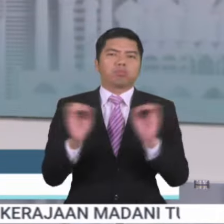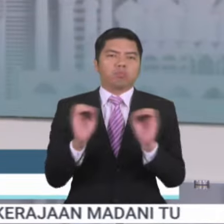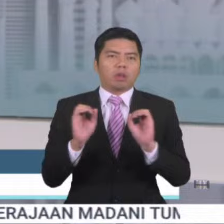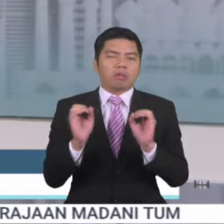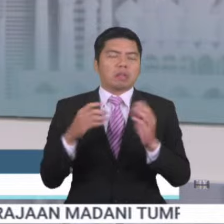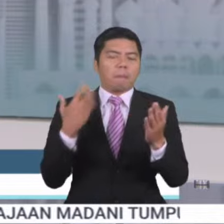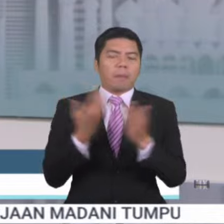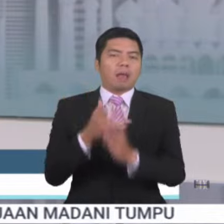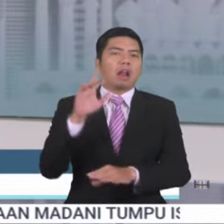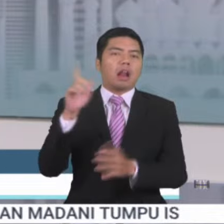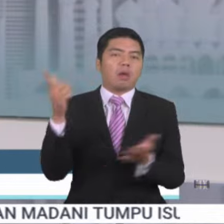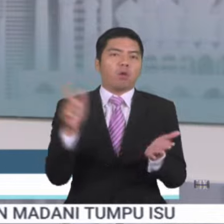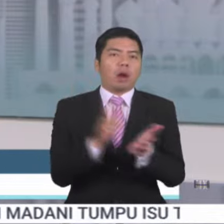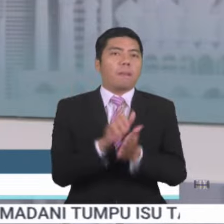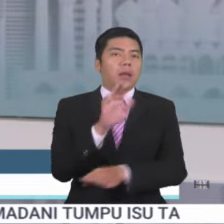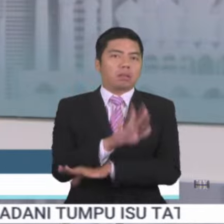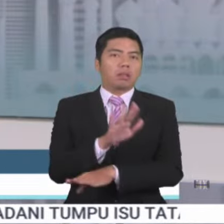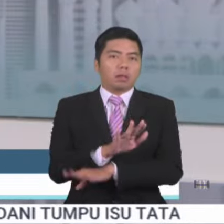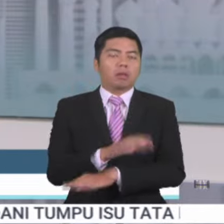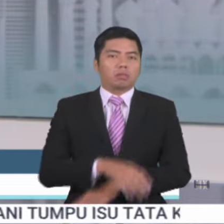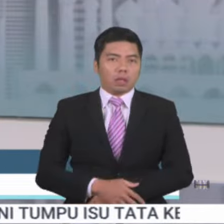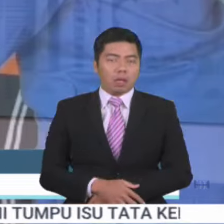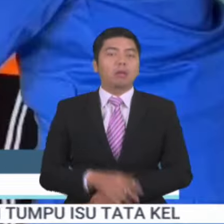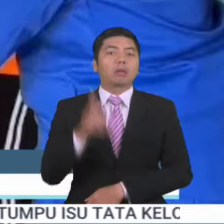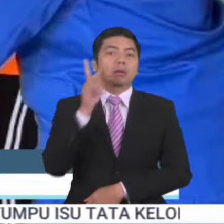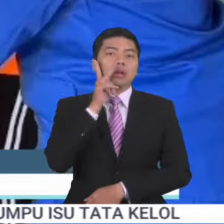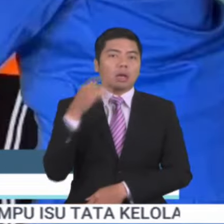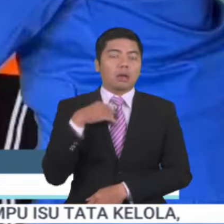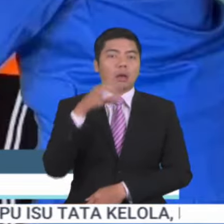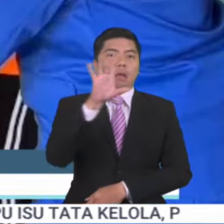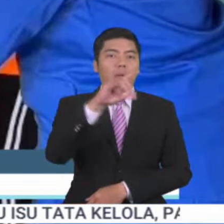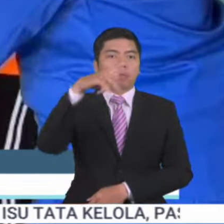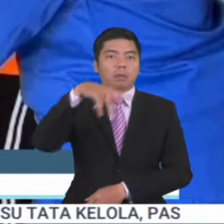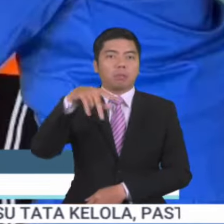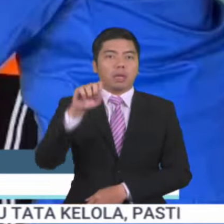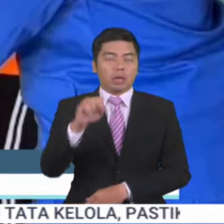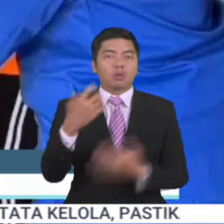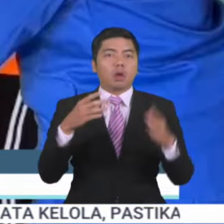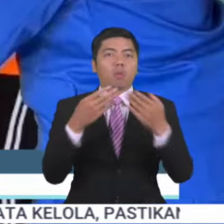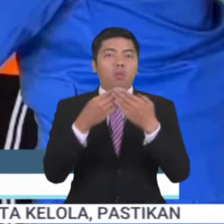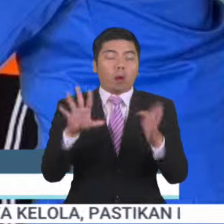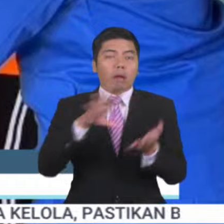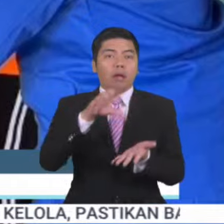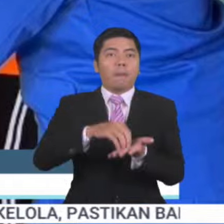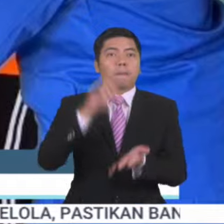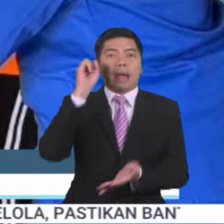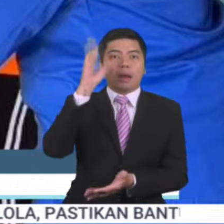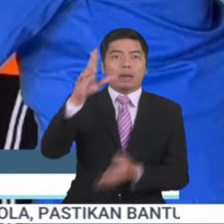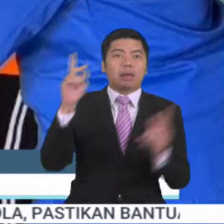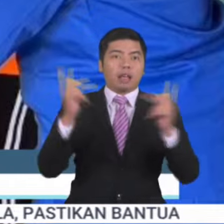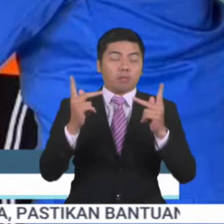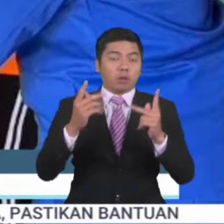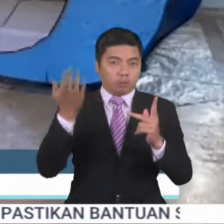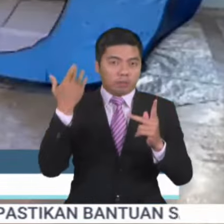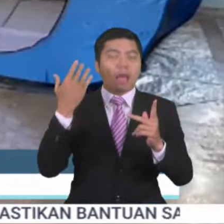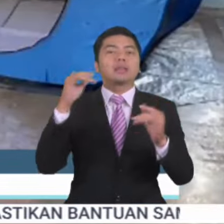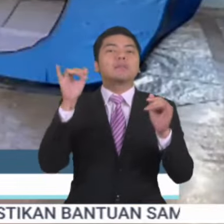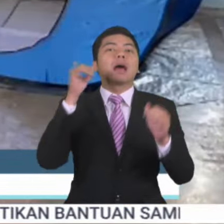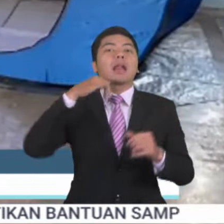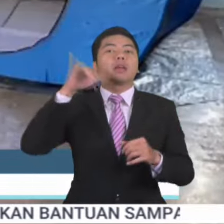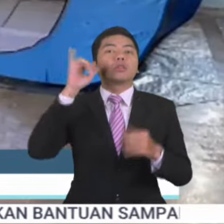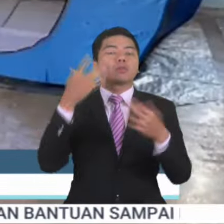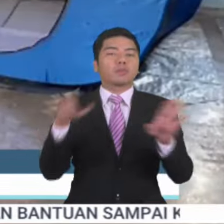perubahan setakat petang tadi. Di Kedah, 8 pusat pemindahan sementara PPS yang dibuka di daerah Baling pada Khamis dan